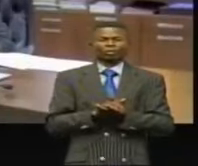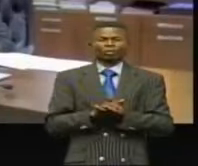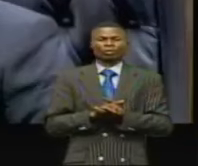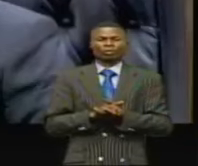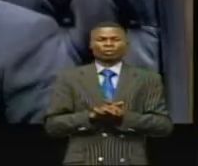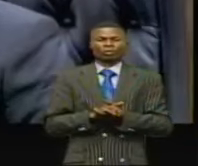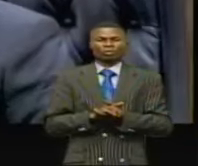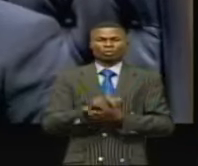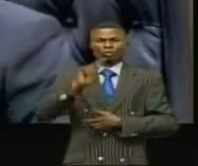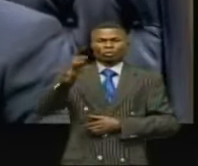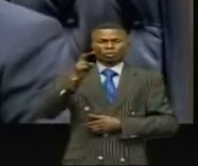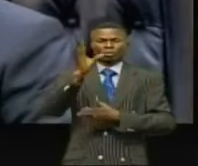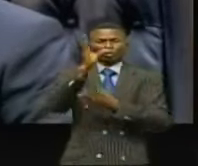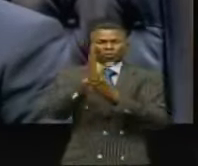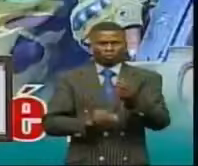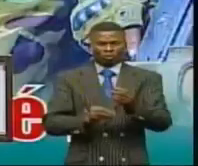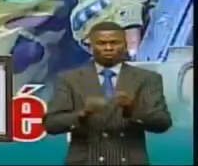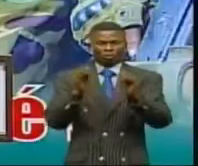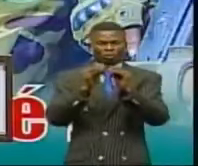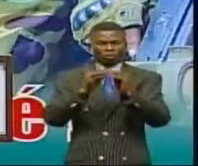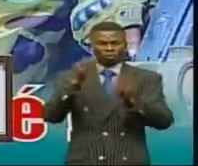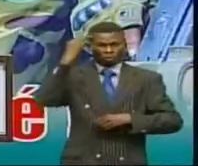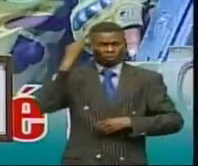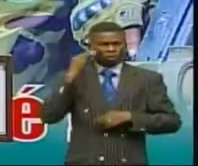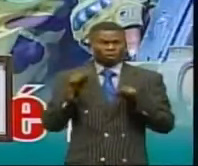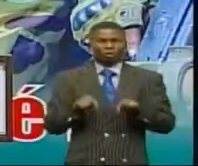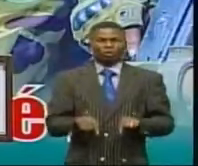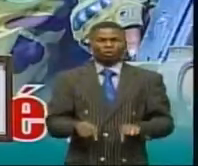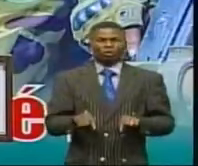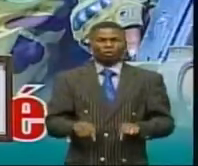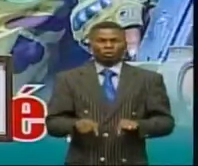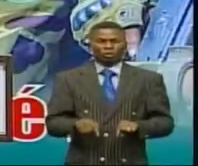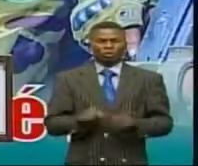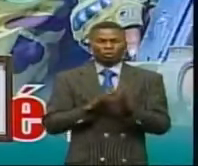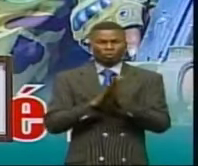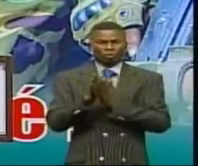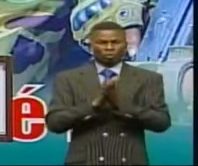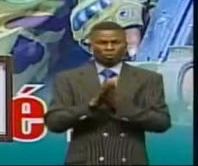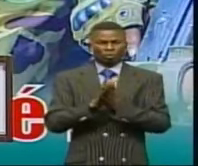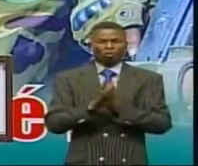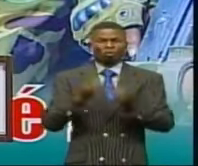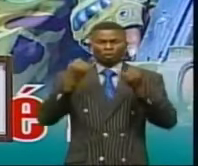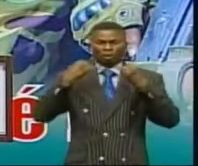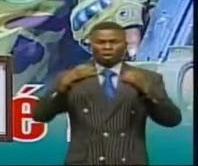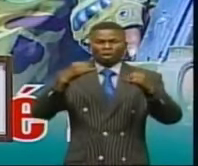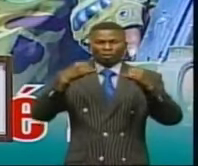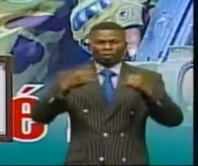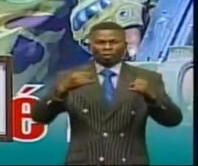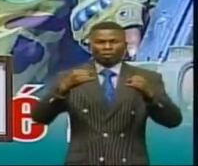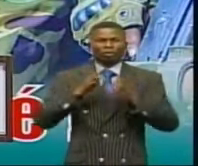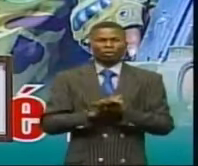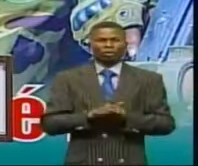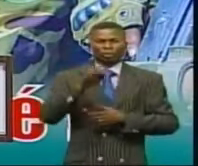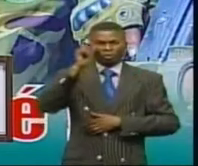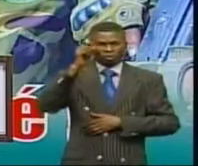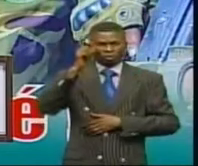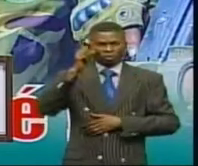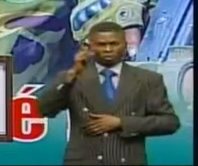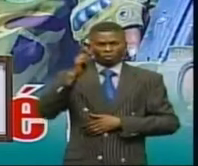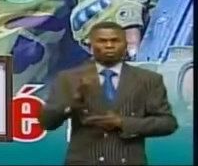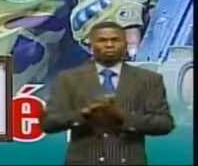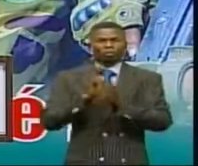Au deuxième chapitre du Conseil de ministres de ce jour, relatif aux points d'information. 1. État